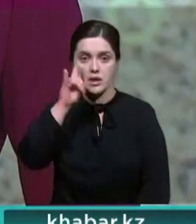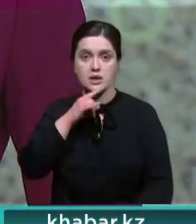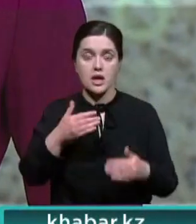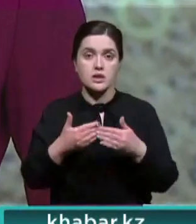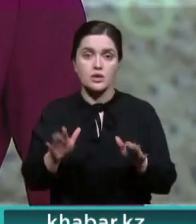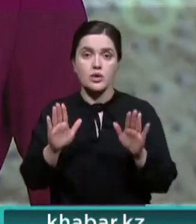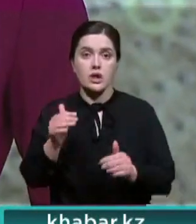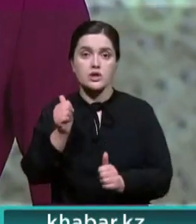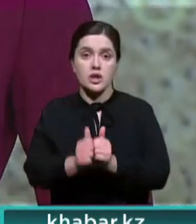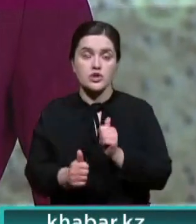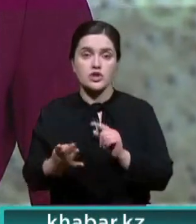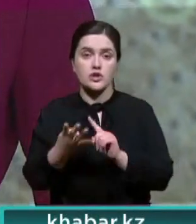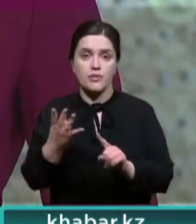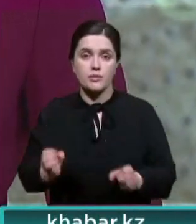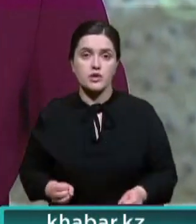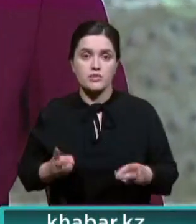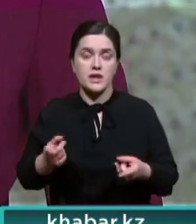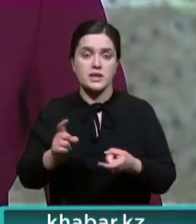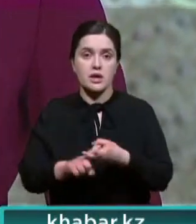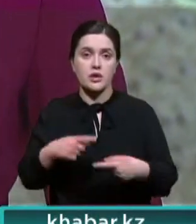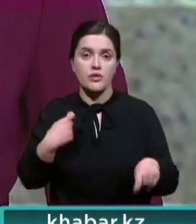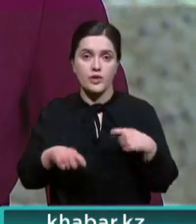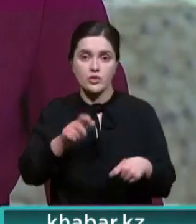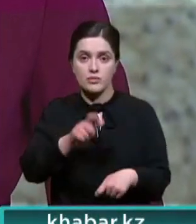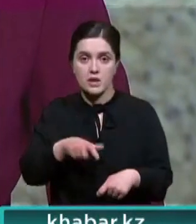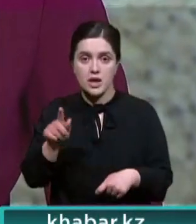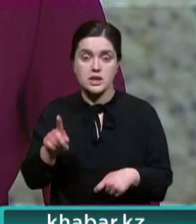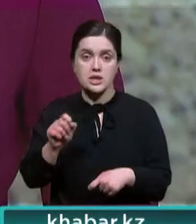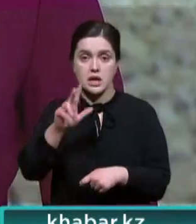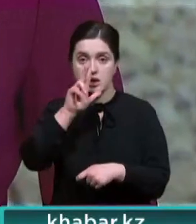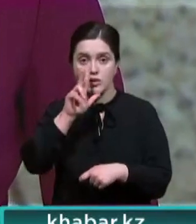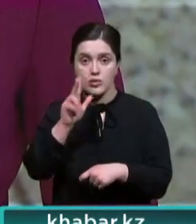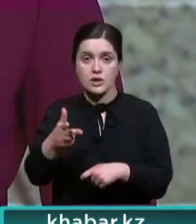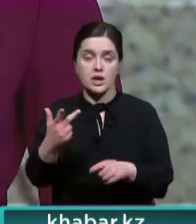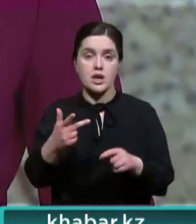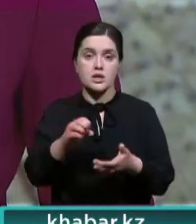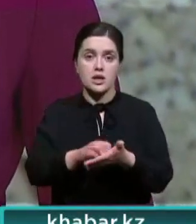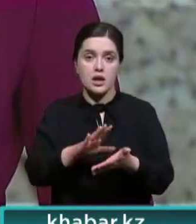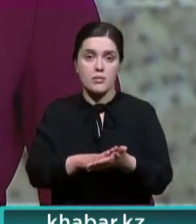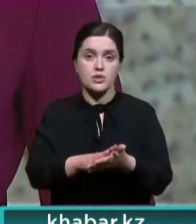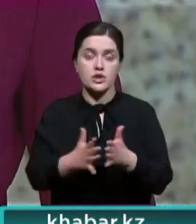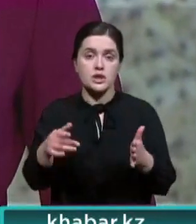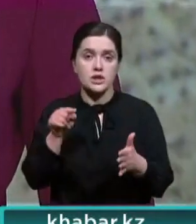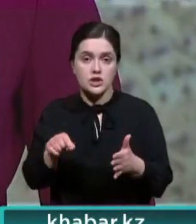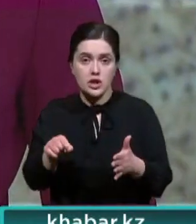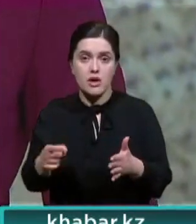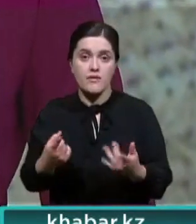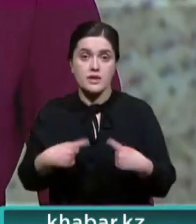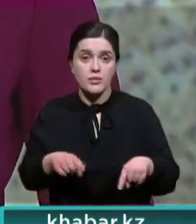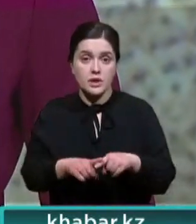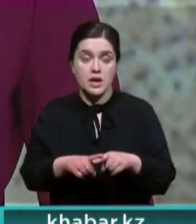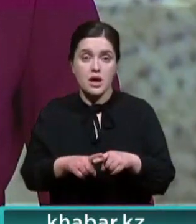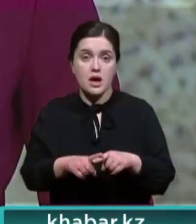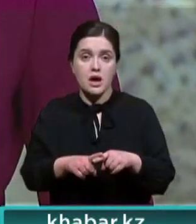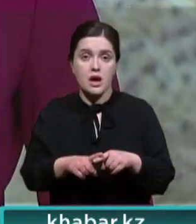Казахстане раскрыто только каждое четвертое преступление, связанное с торговлей людьми. За последние 3 года их зарегистрировали больше 1000. В